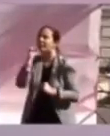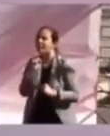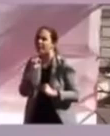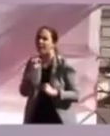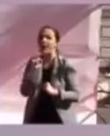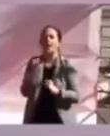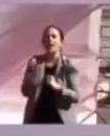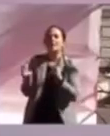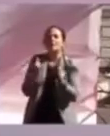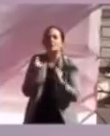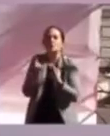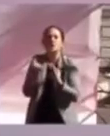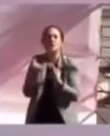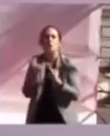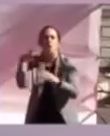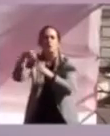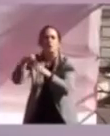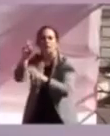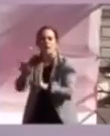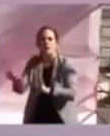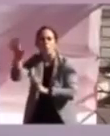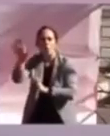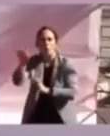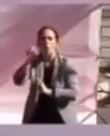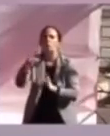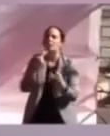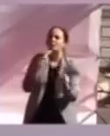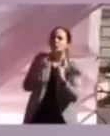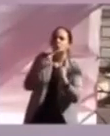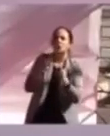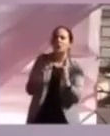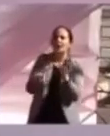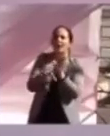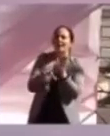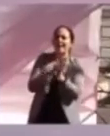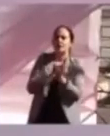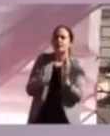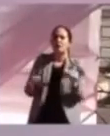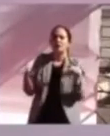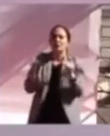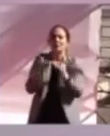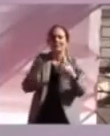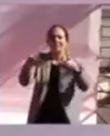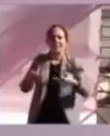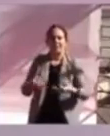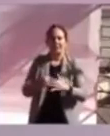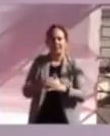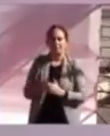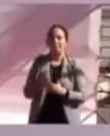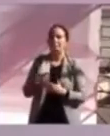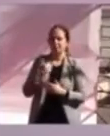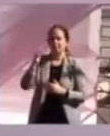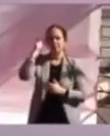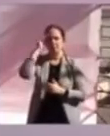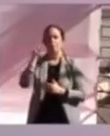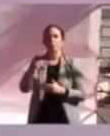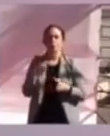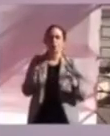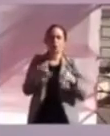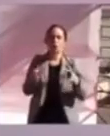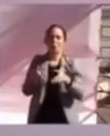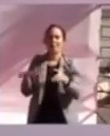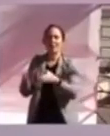legge di stabilità e perché e un collegamento io ascolto anche l'esito dei gruppi di lavoro guardate si parla di